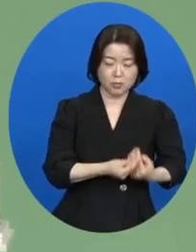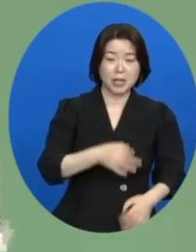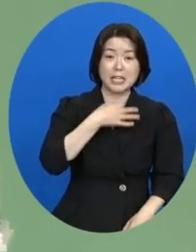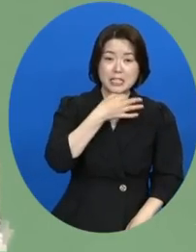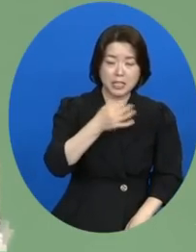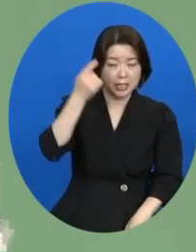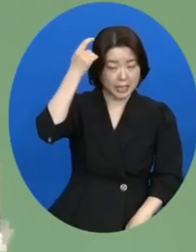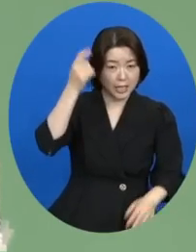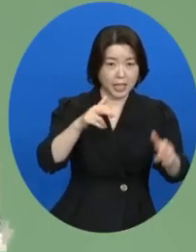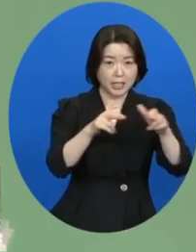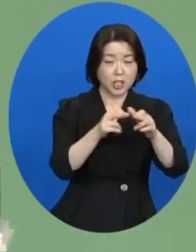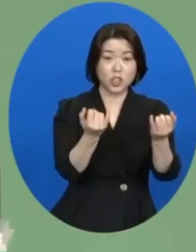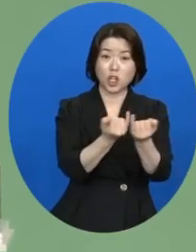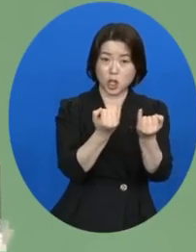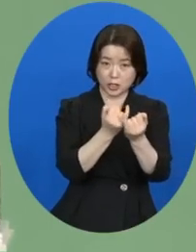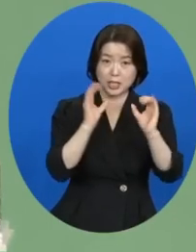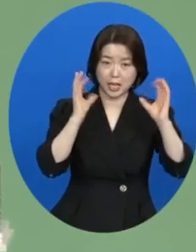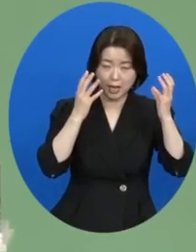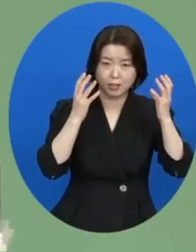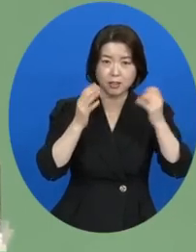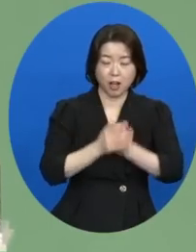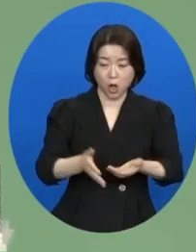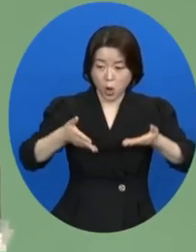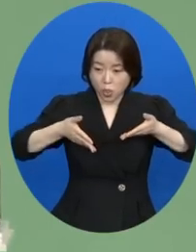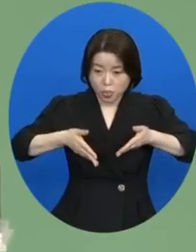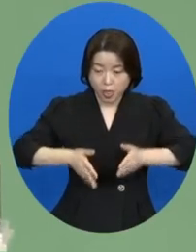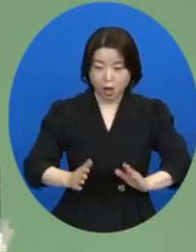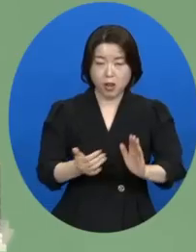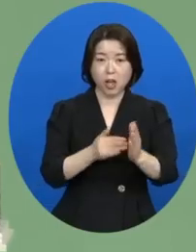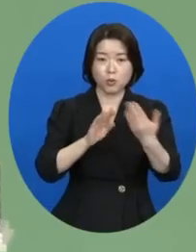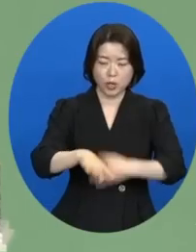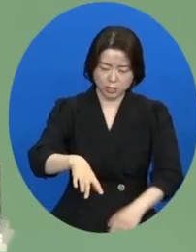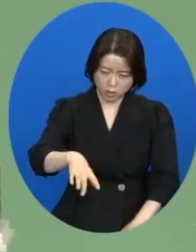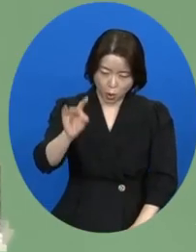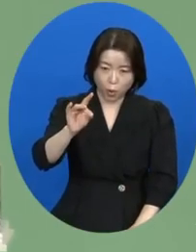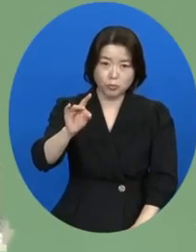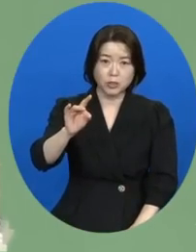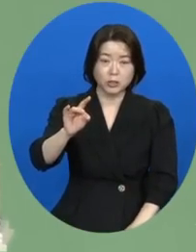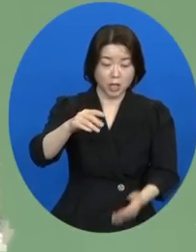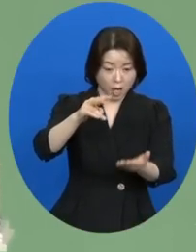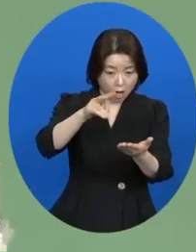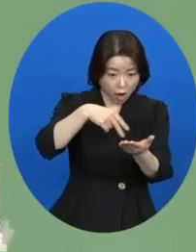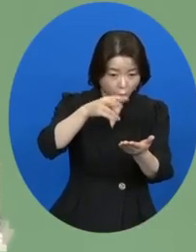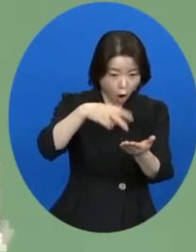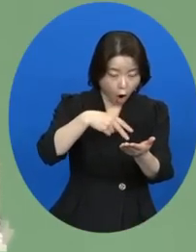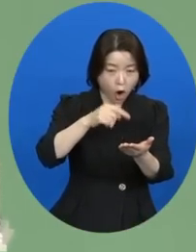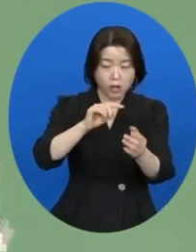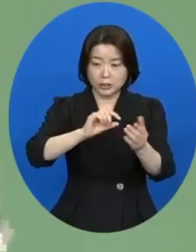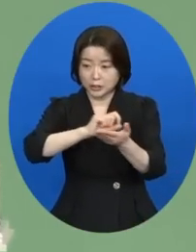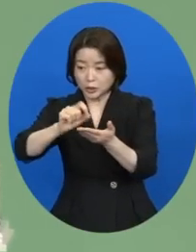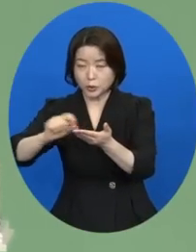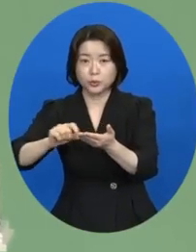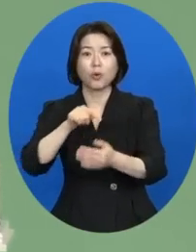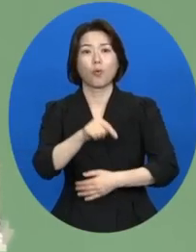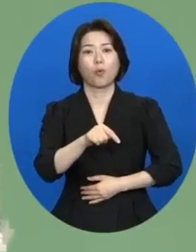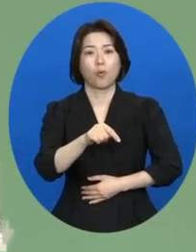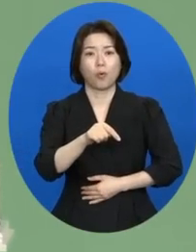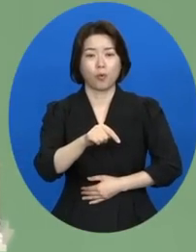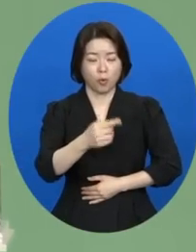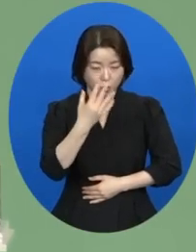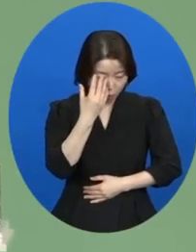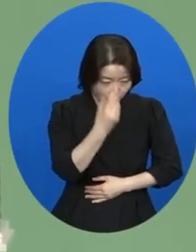뇌소마비 여자 아이가 태어나서 처음으로 글을 읽고 쓰고